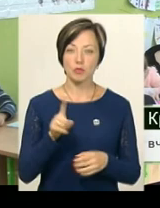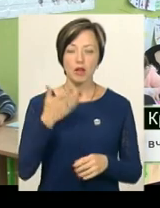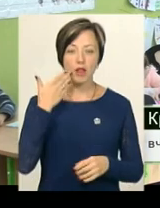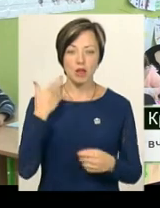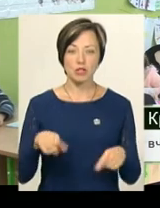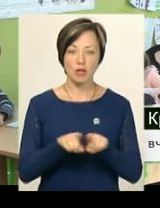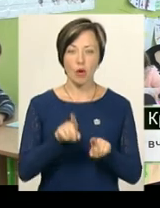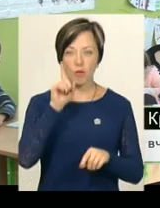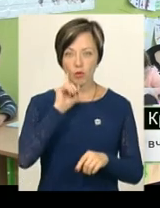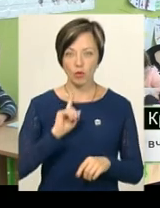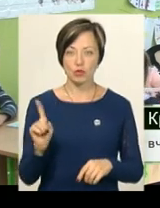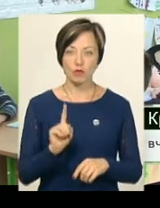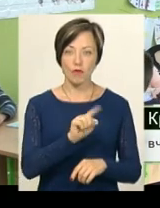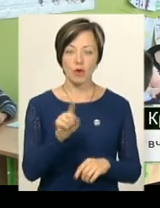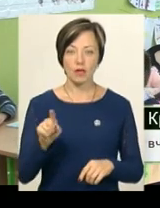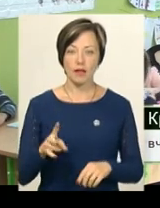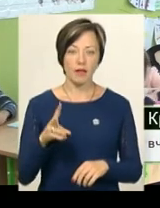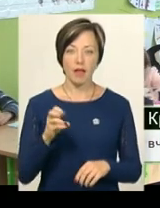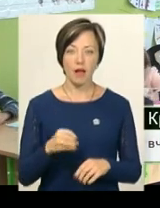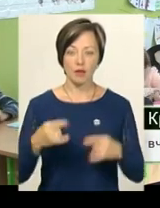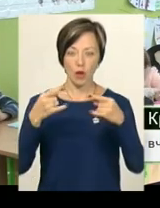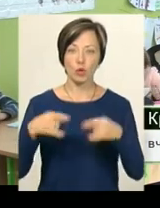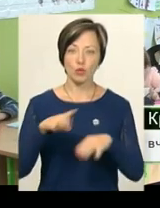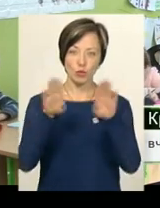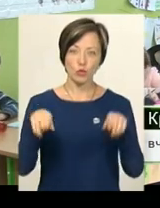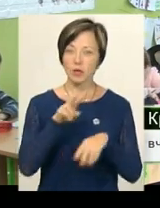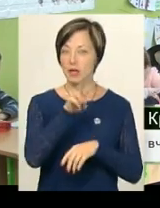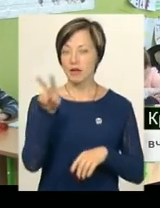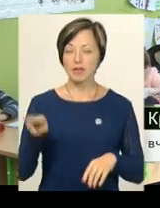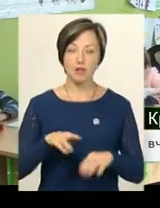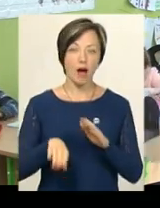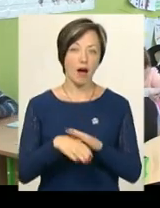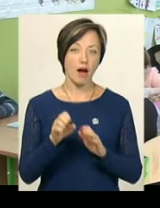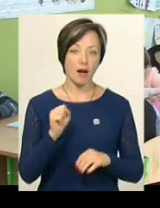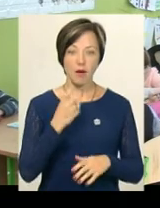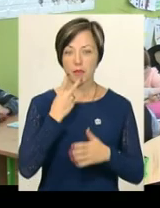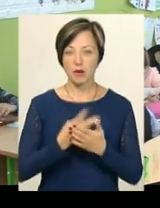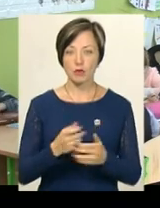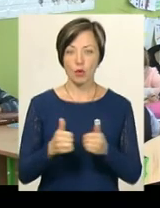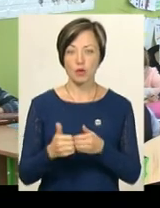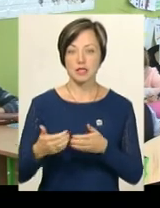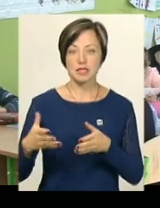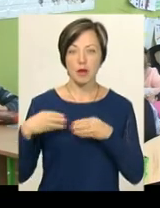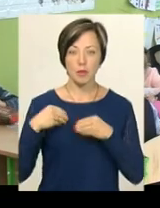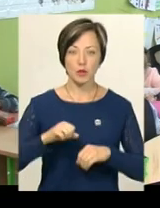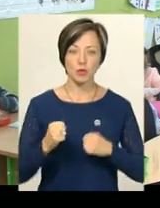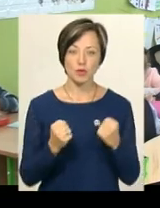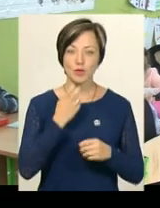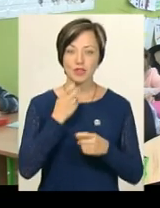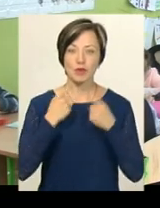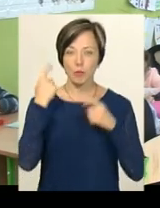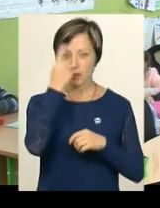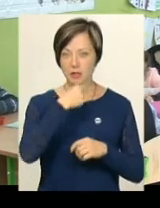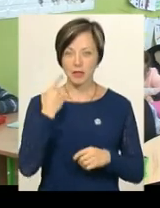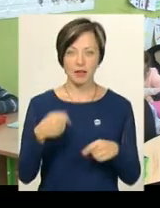легше, так комфортніше, що вони не на дошку в пустоту дивляться, порожнечі, а бачать коло себе друзів, усміхнені